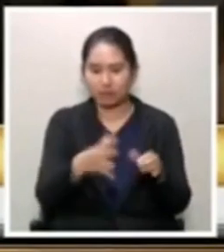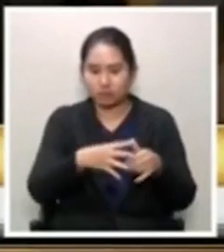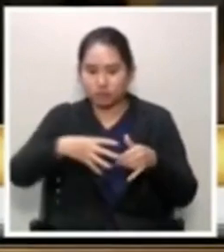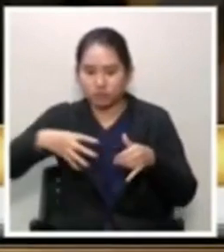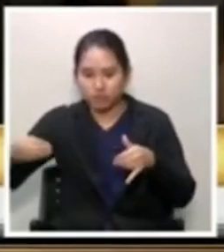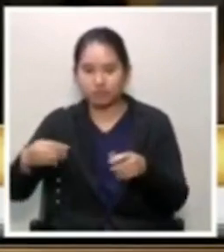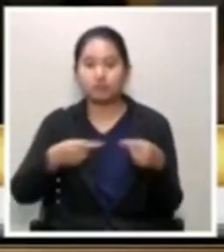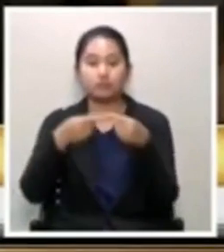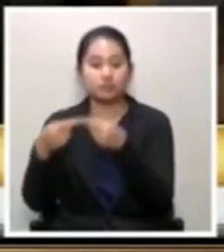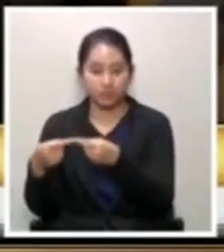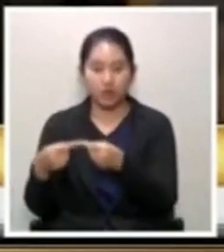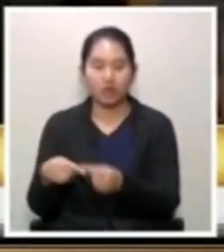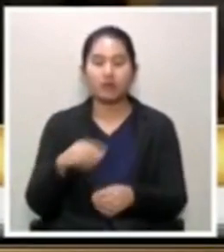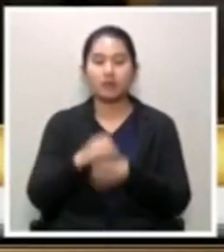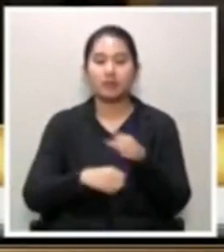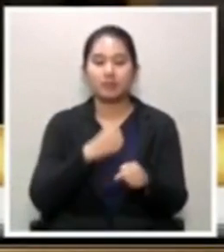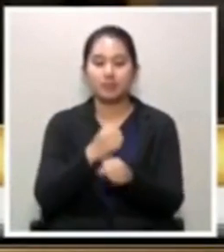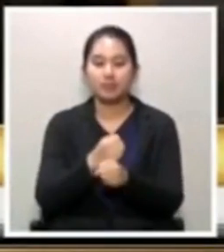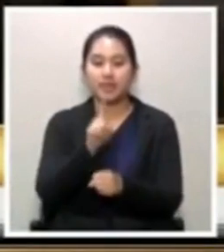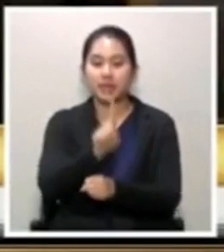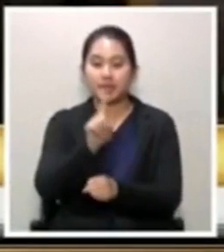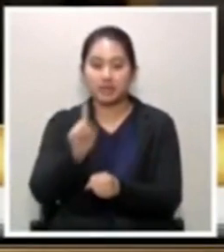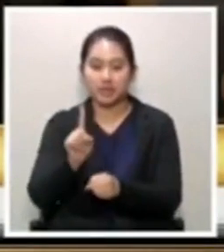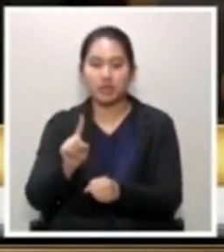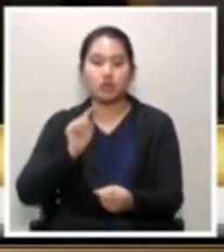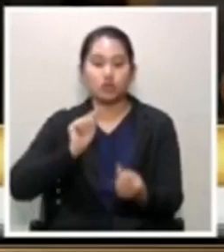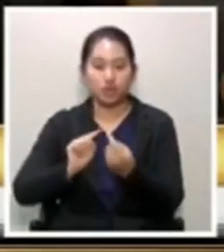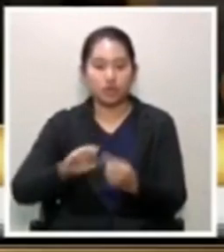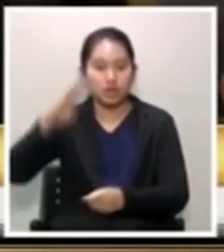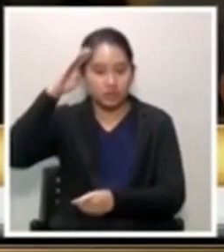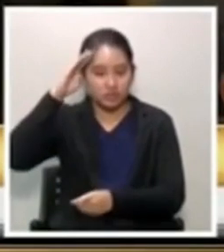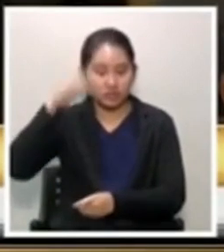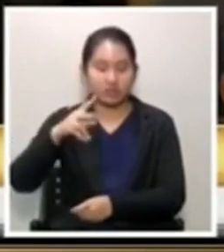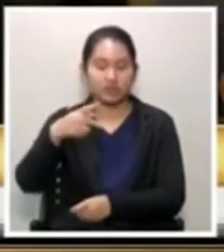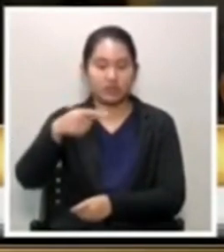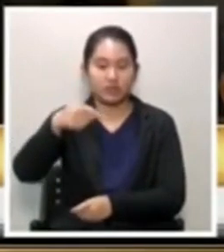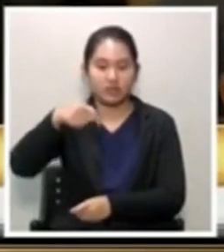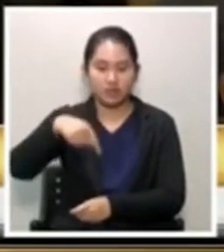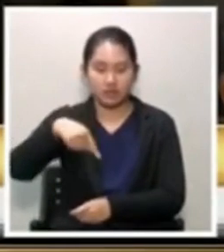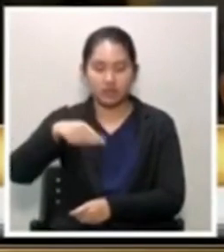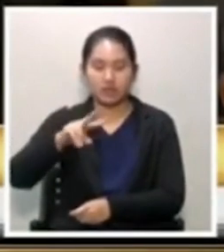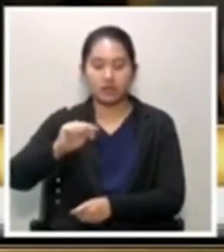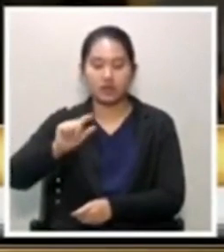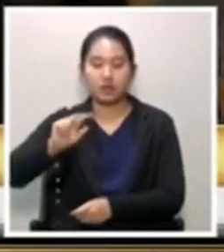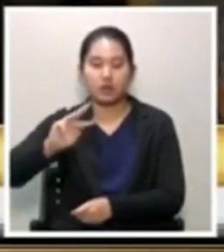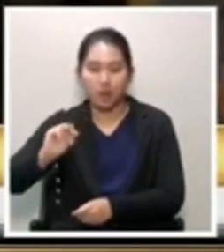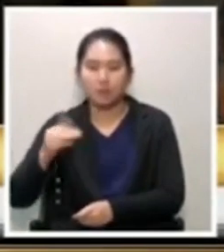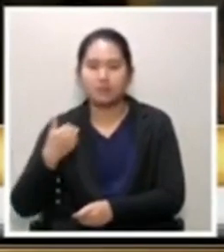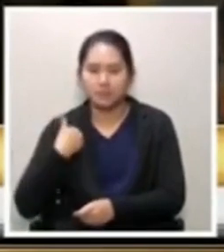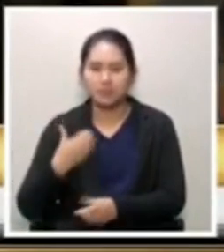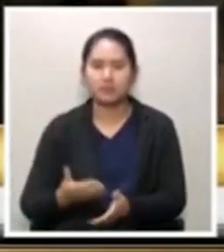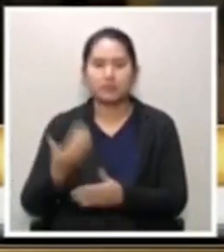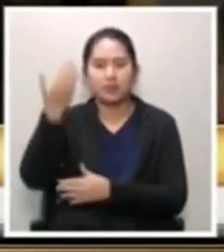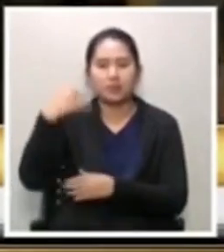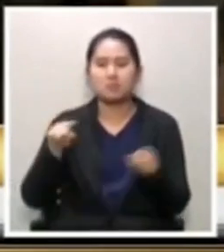แบบนี้ปี11แล้วก็เคยเห็นพรรคสหประชาไทยของจอมพลถนอมมาแล้วหลังปี21ก็เคยเห็นพรรคการเมืองของพลเอกเกรียงศักดิ์ชมนันท์มาแล้ว